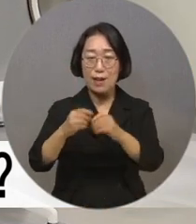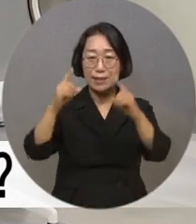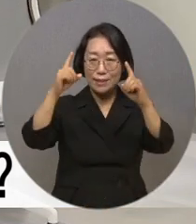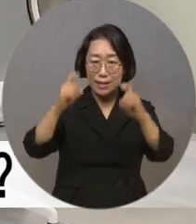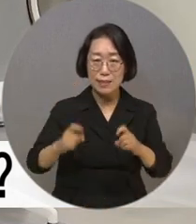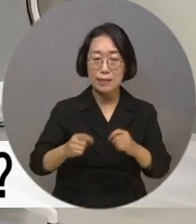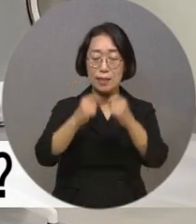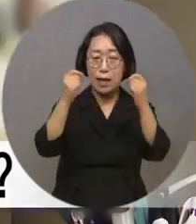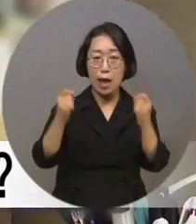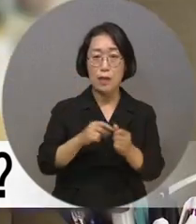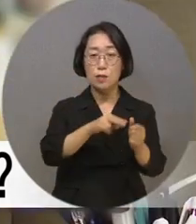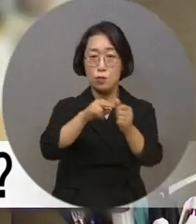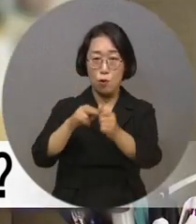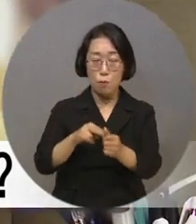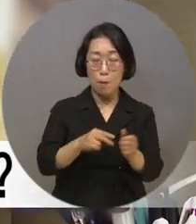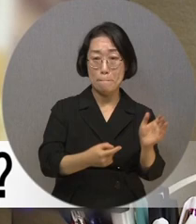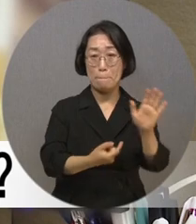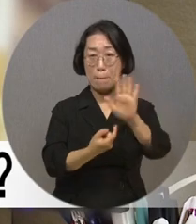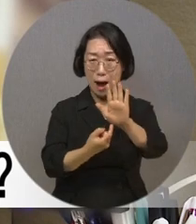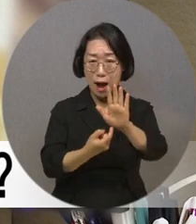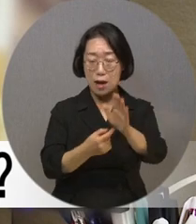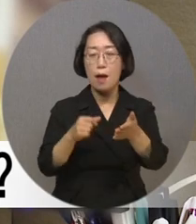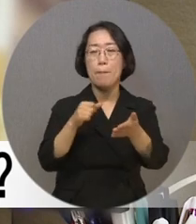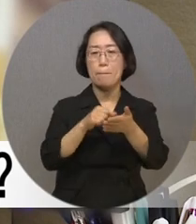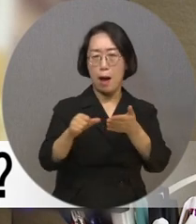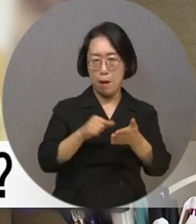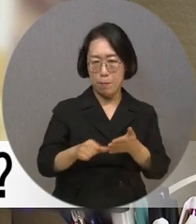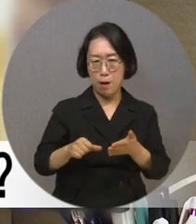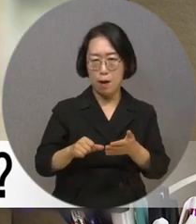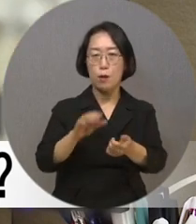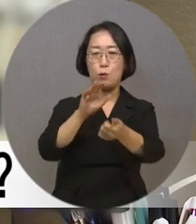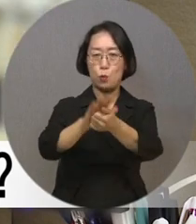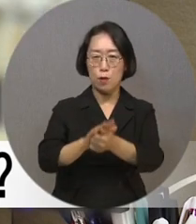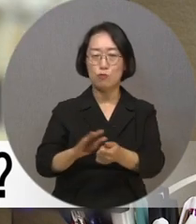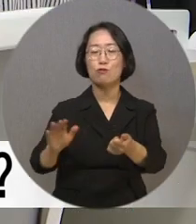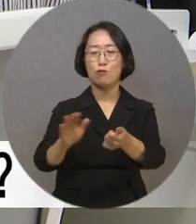있는 경우 해당 게시물의 삭제를 도와주는 서비스입니다.